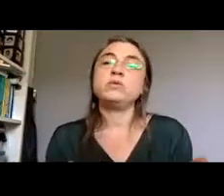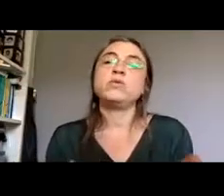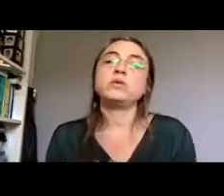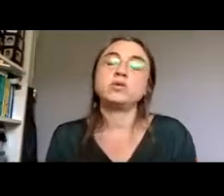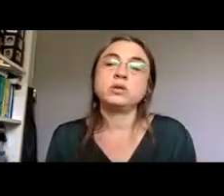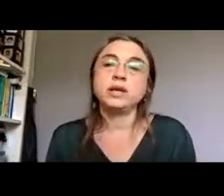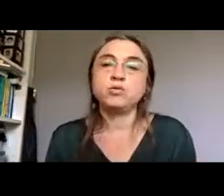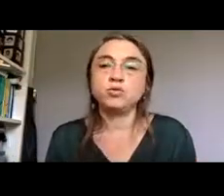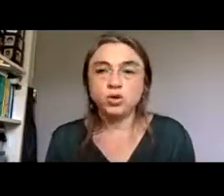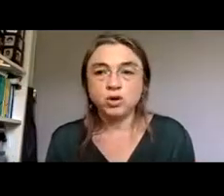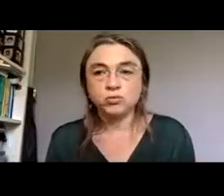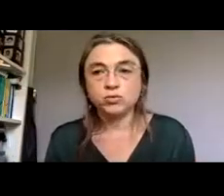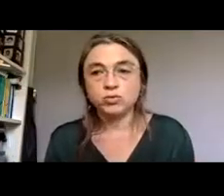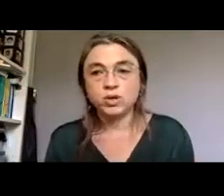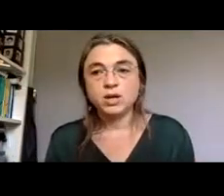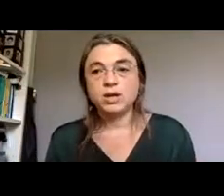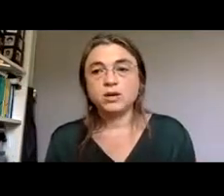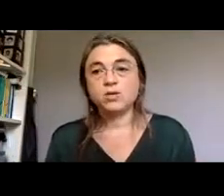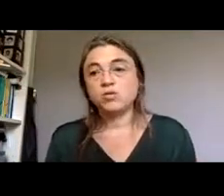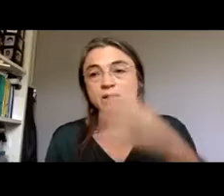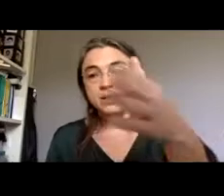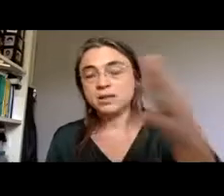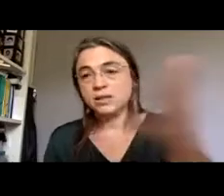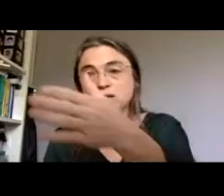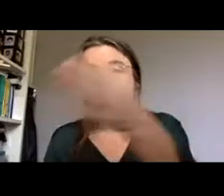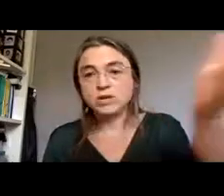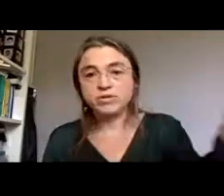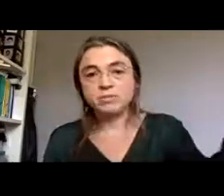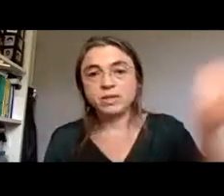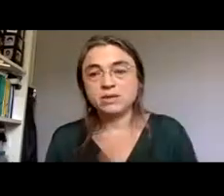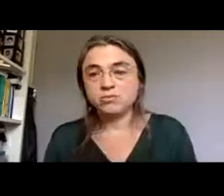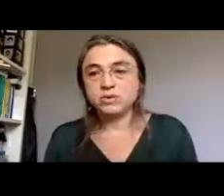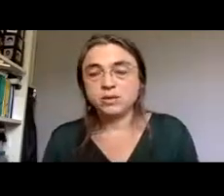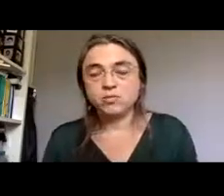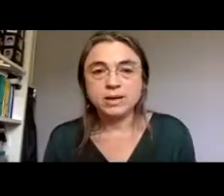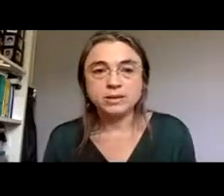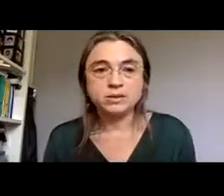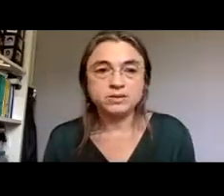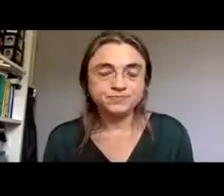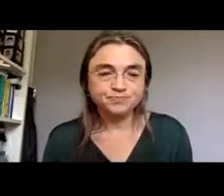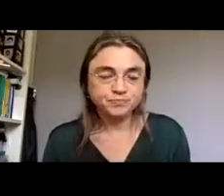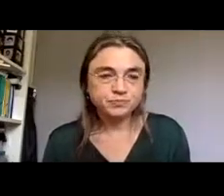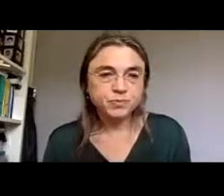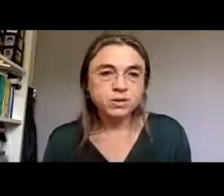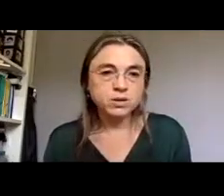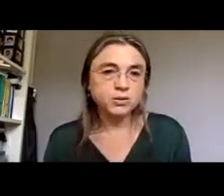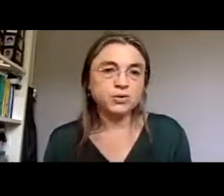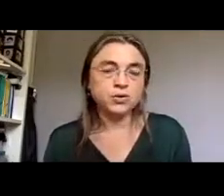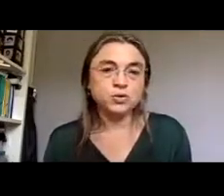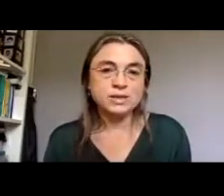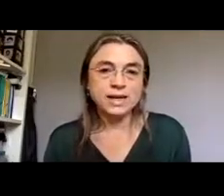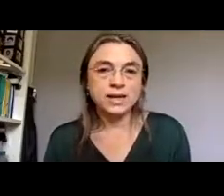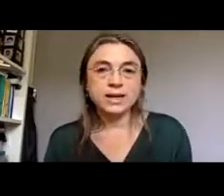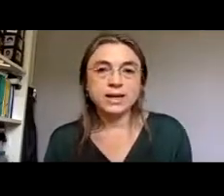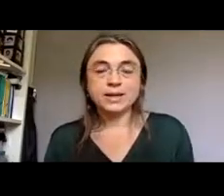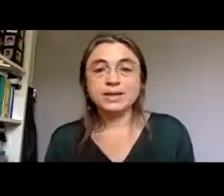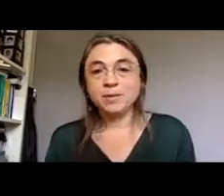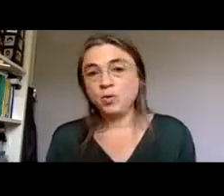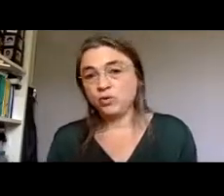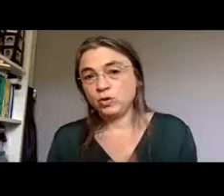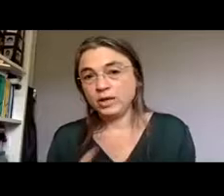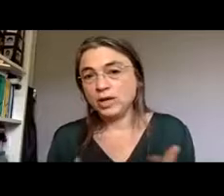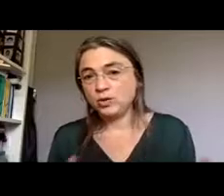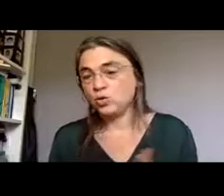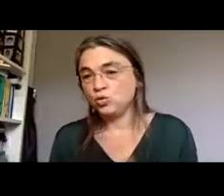à suivre son interlocuteur, donc le médecin ou l'infirmier qui vous accompagne, dans une salle.